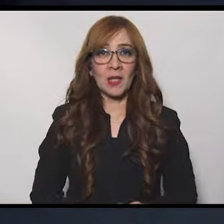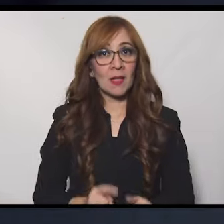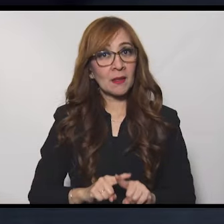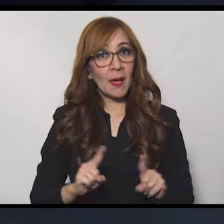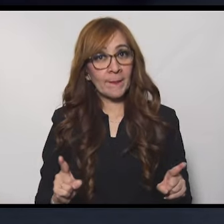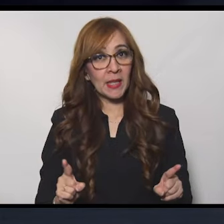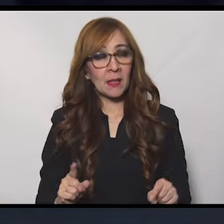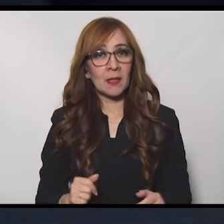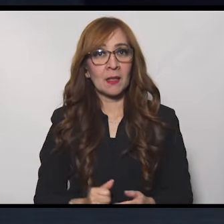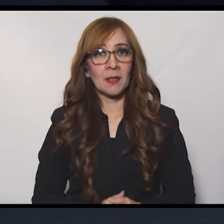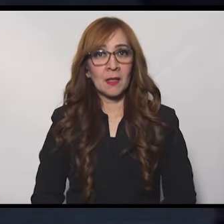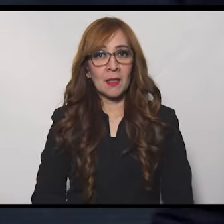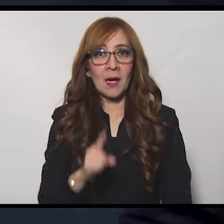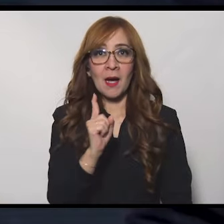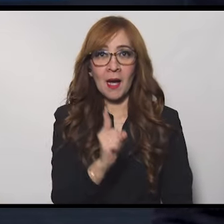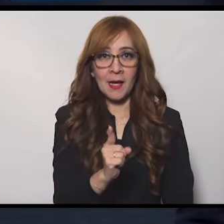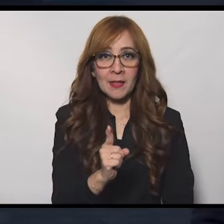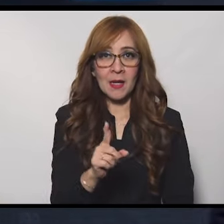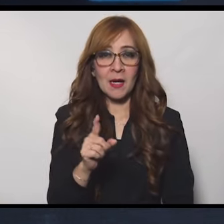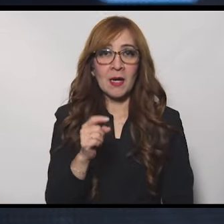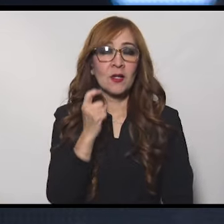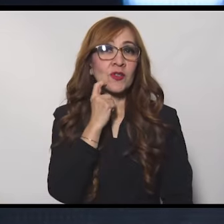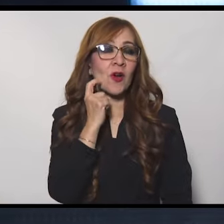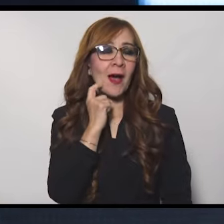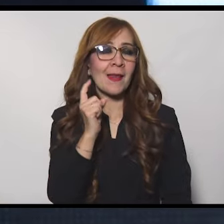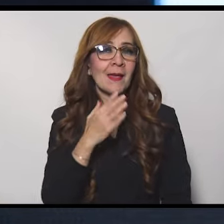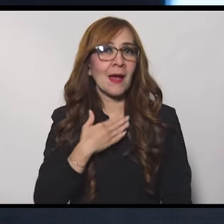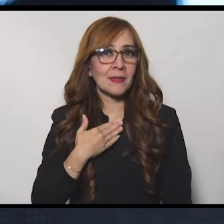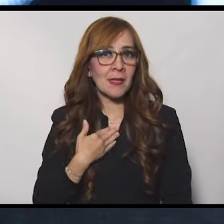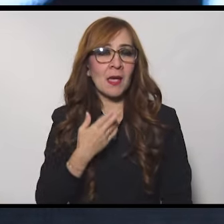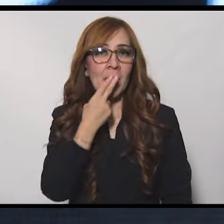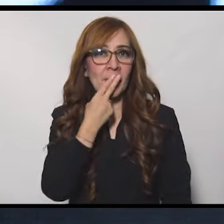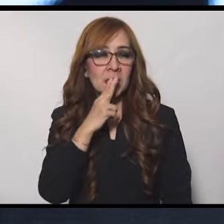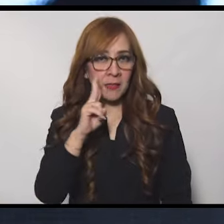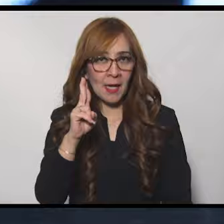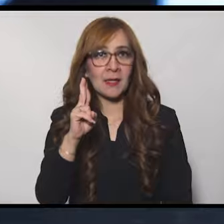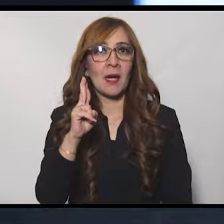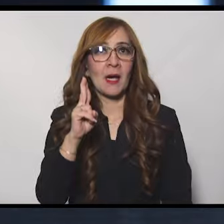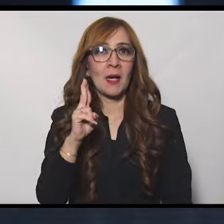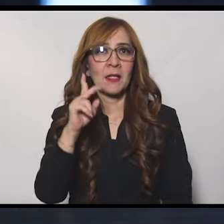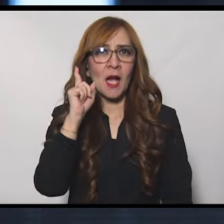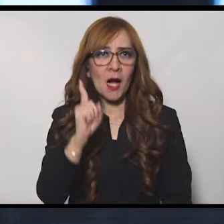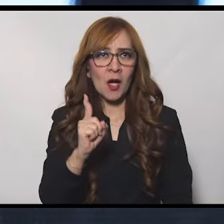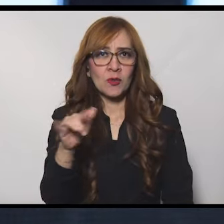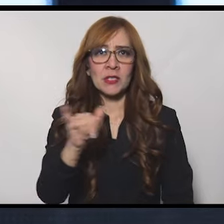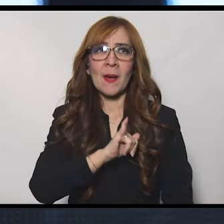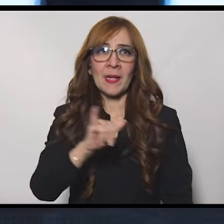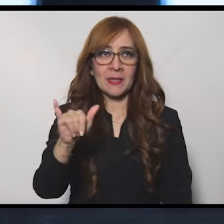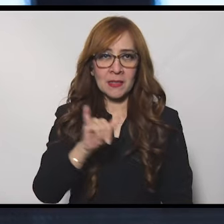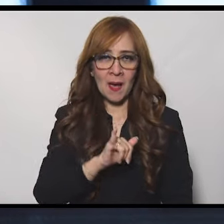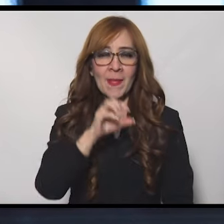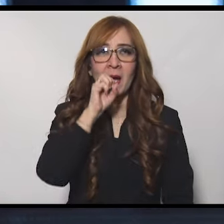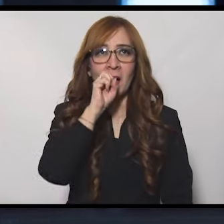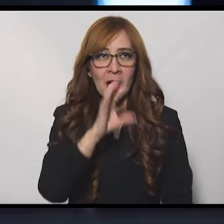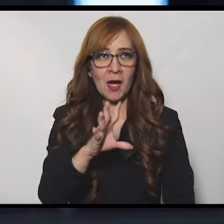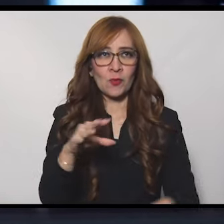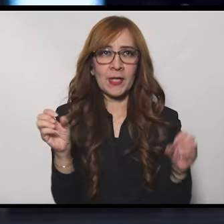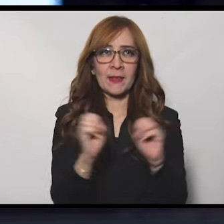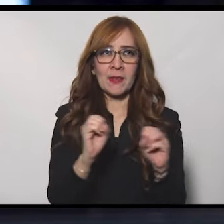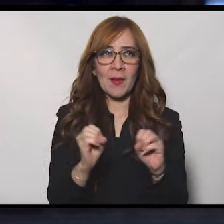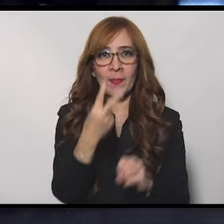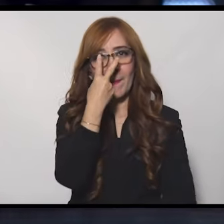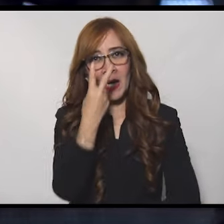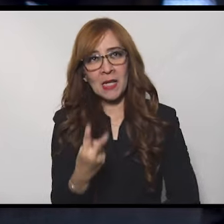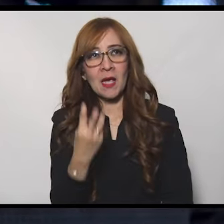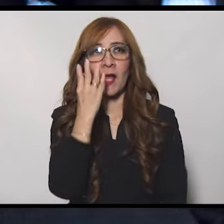Tapi ada satu hal yang saya percaya yang perlu kita sama-sama akui, tanpa